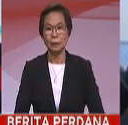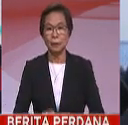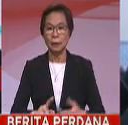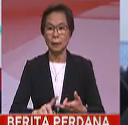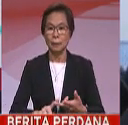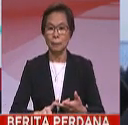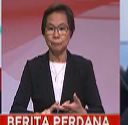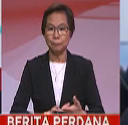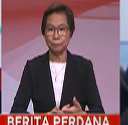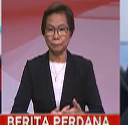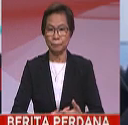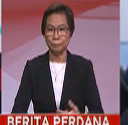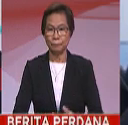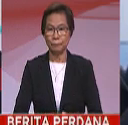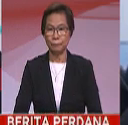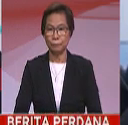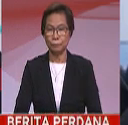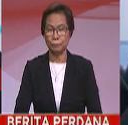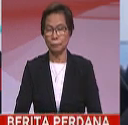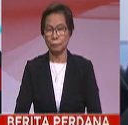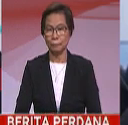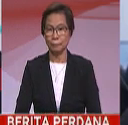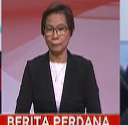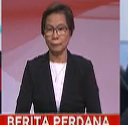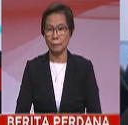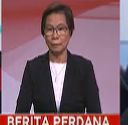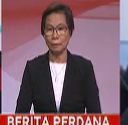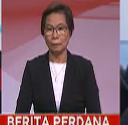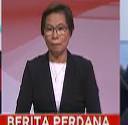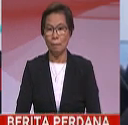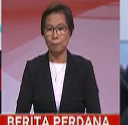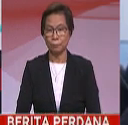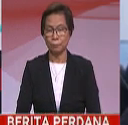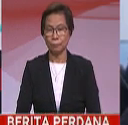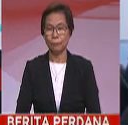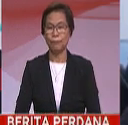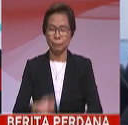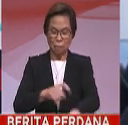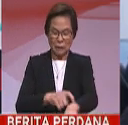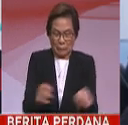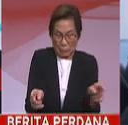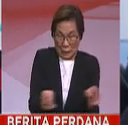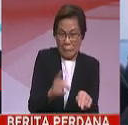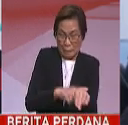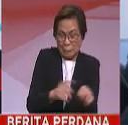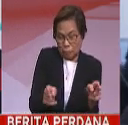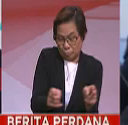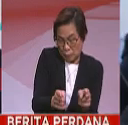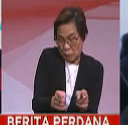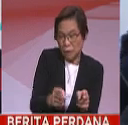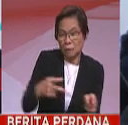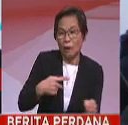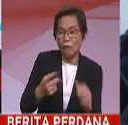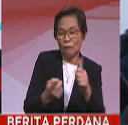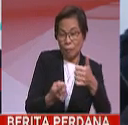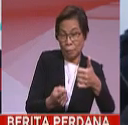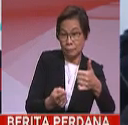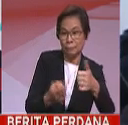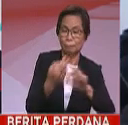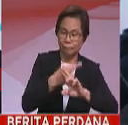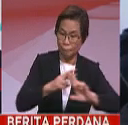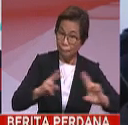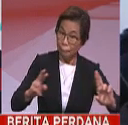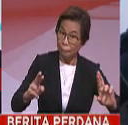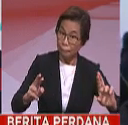Dan untuk tindakan jangka pendek juga kita akan, yang pertama ialah